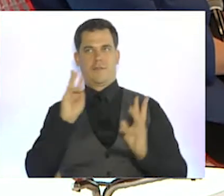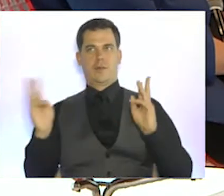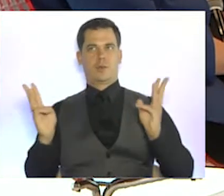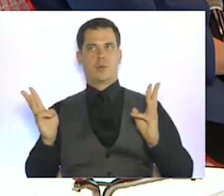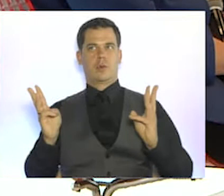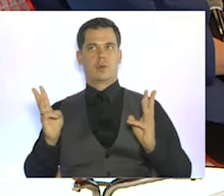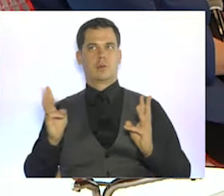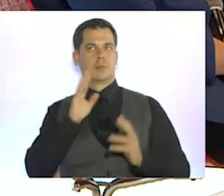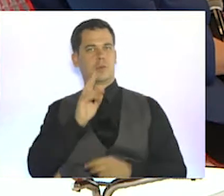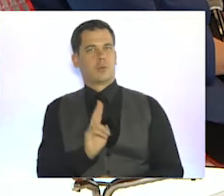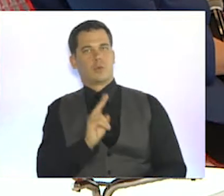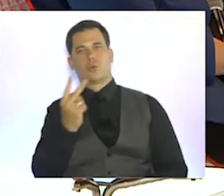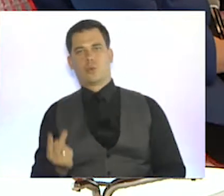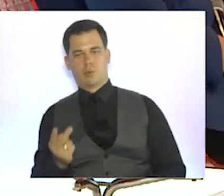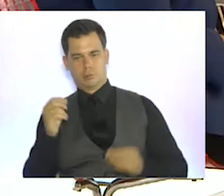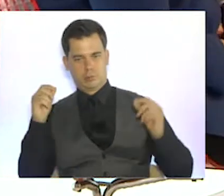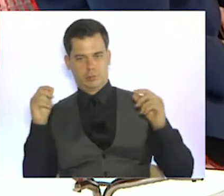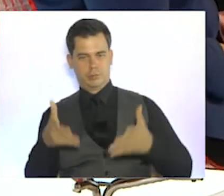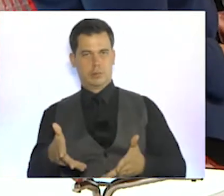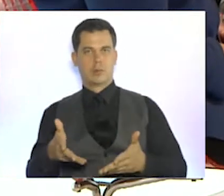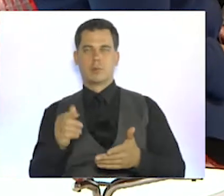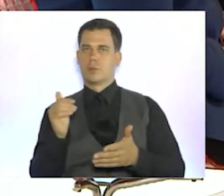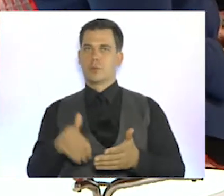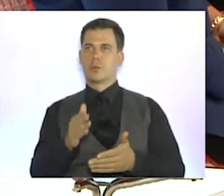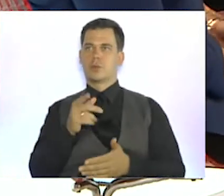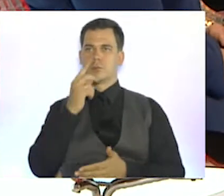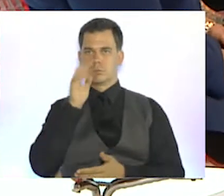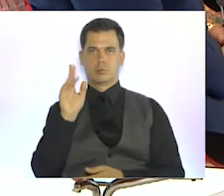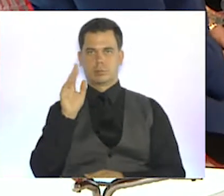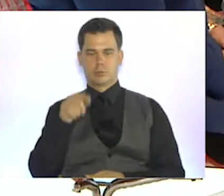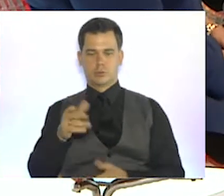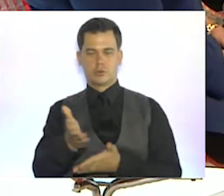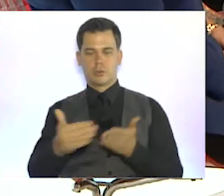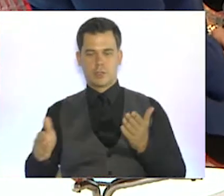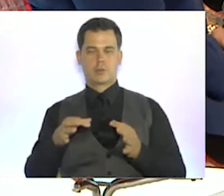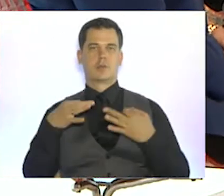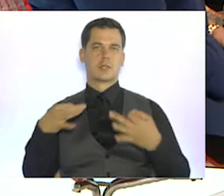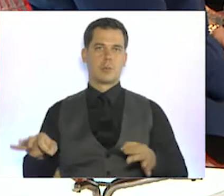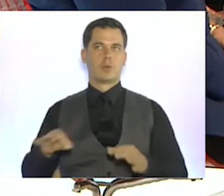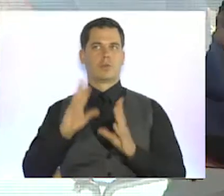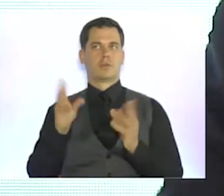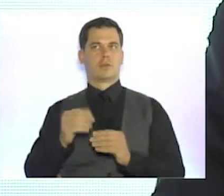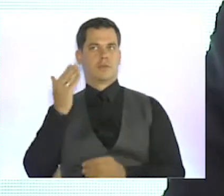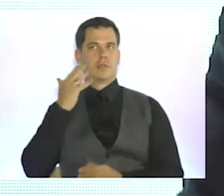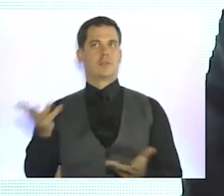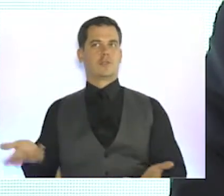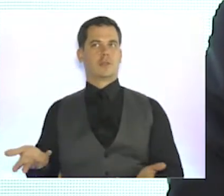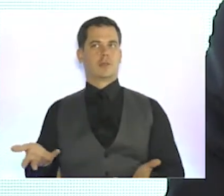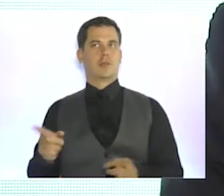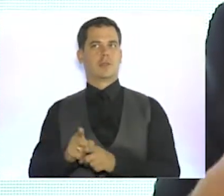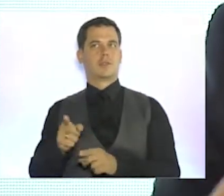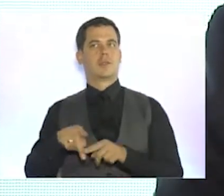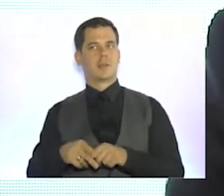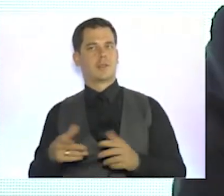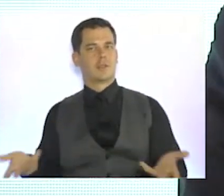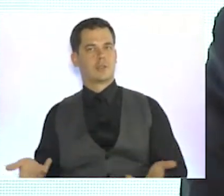że tak to ujmę, w bardzo łatwy sposób uczniowie mogli poznać poszczególne części silnika, wiedzieć, gdzie skierować odpowiednie narzędzia.